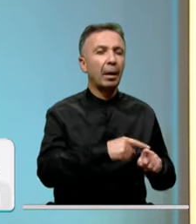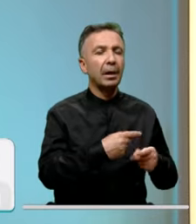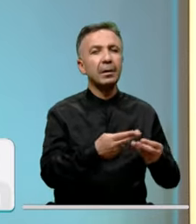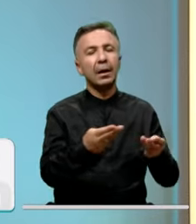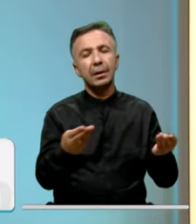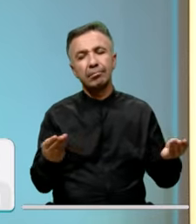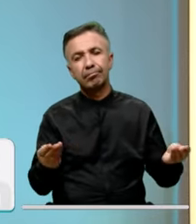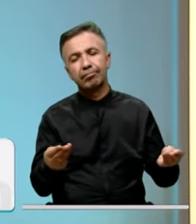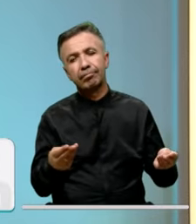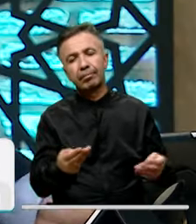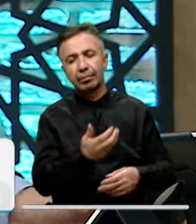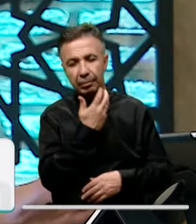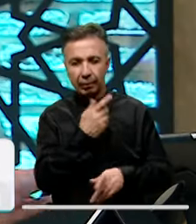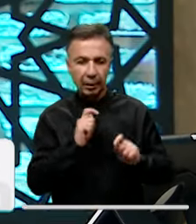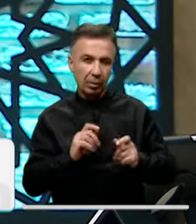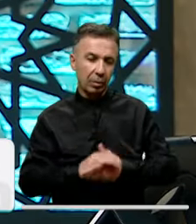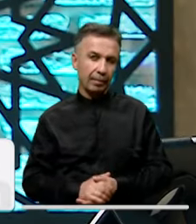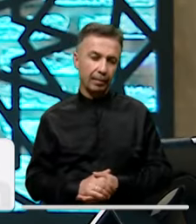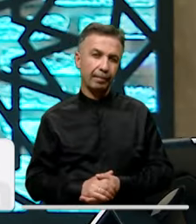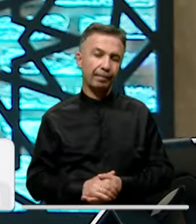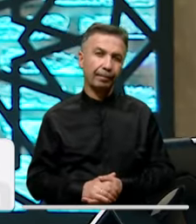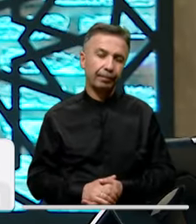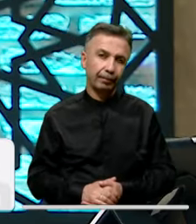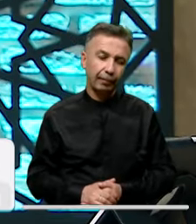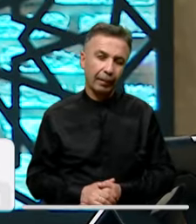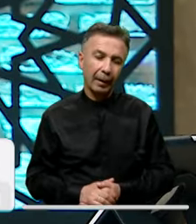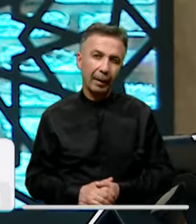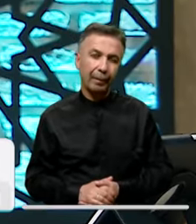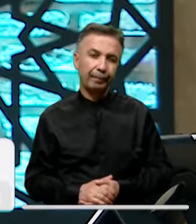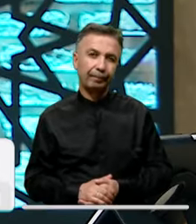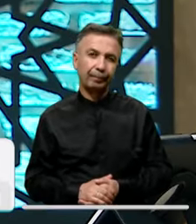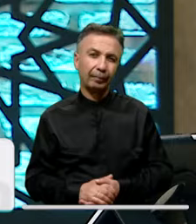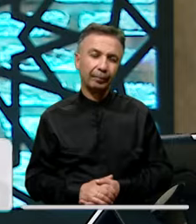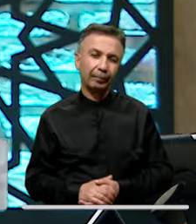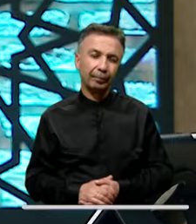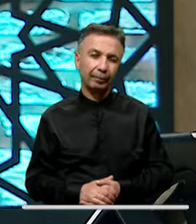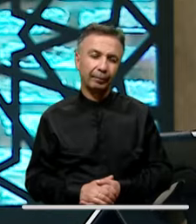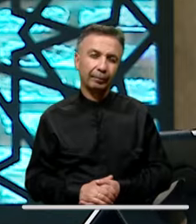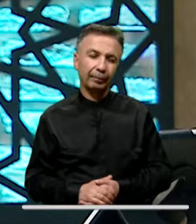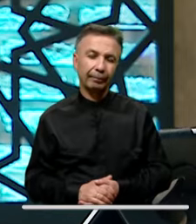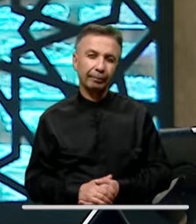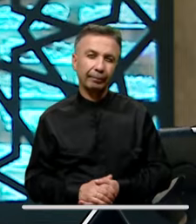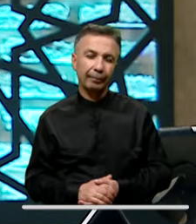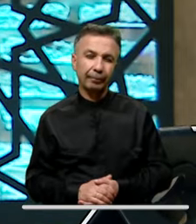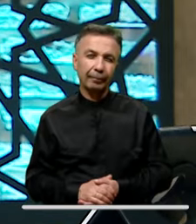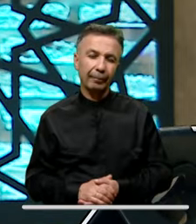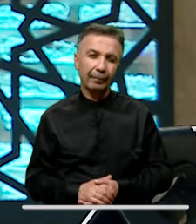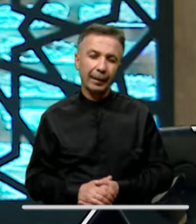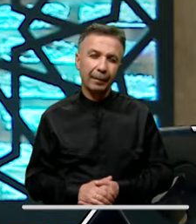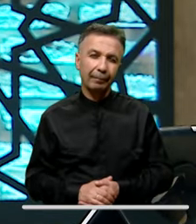diye tavsiye ediyoruz. Peki siz bunu böyle söylediniz ama ben biraz bu işin eşeliyim mi diyeyim hocam? Böyle biraz işi karıştırmak